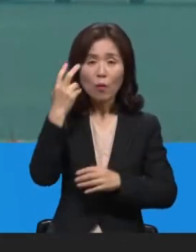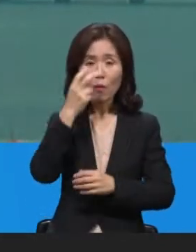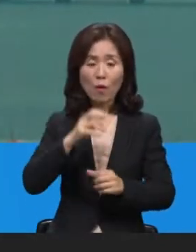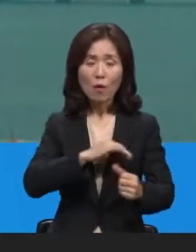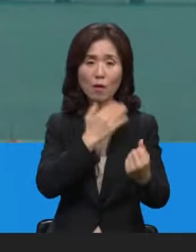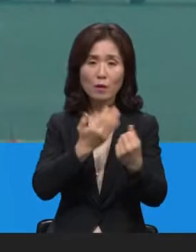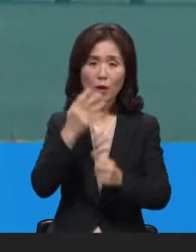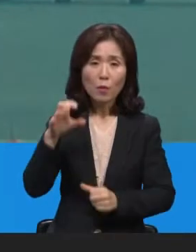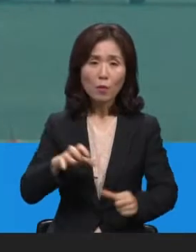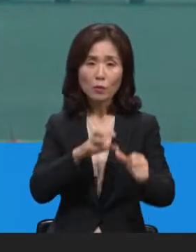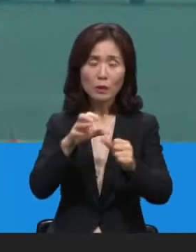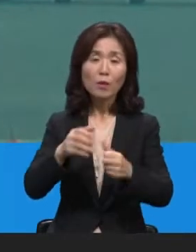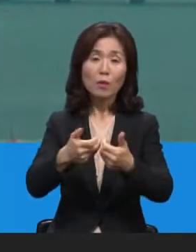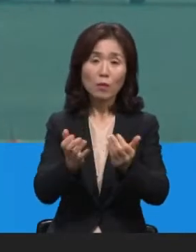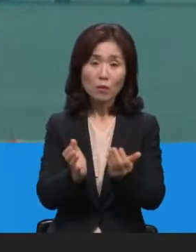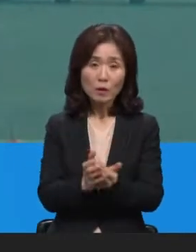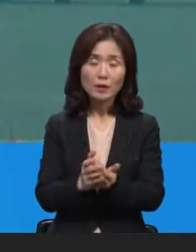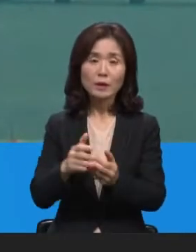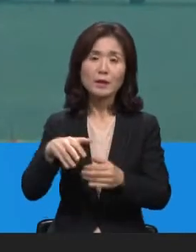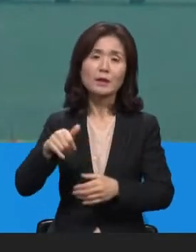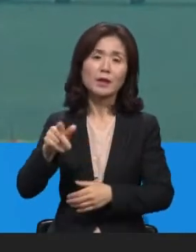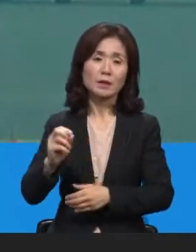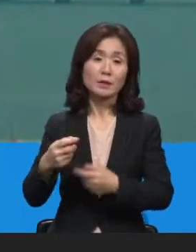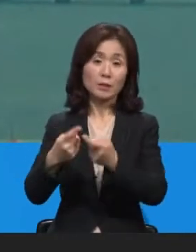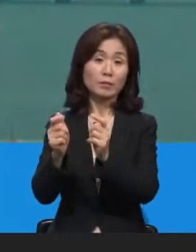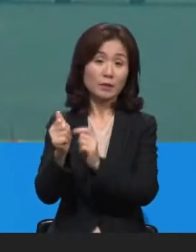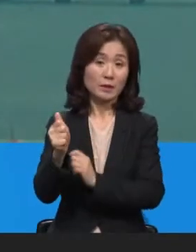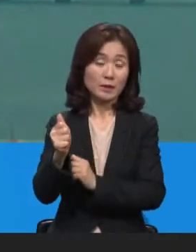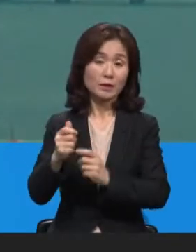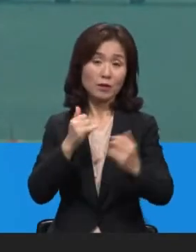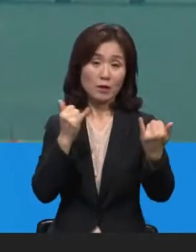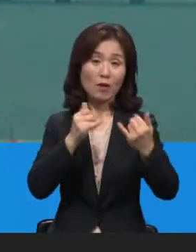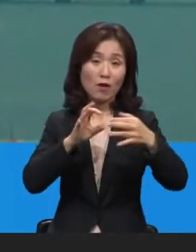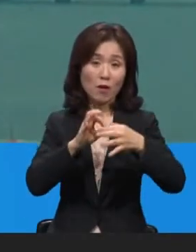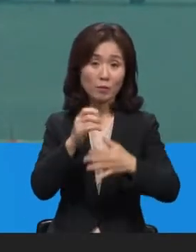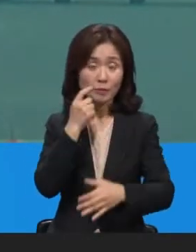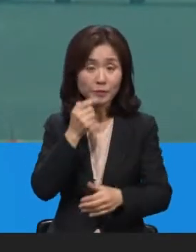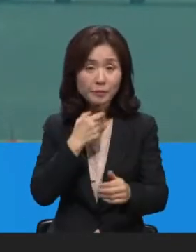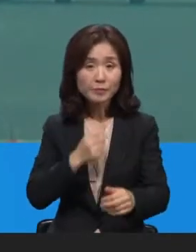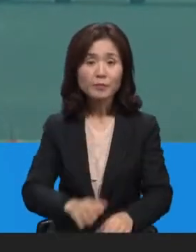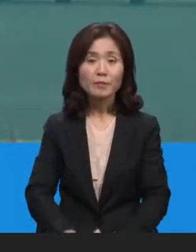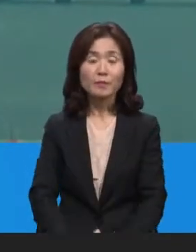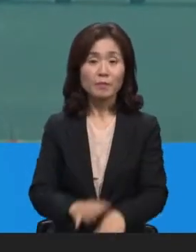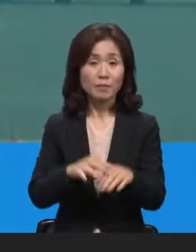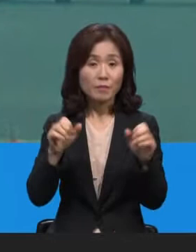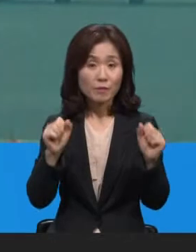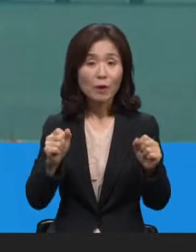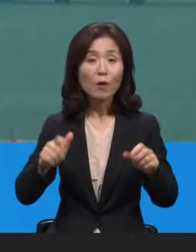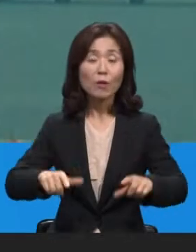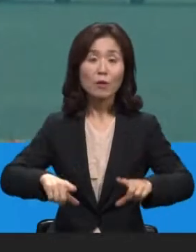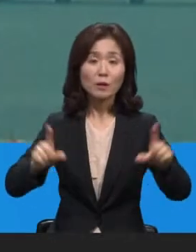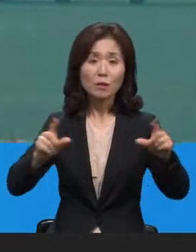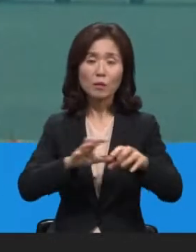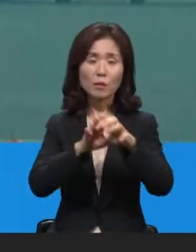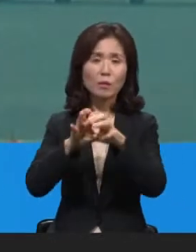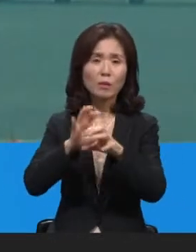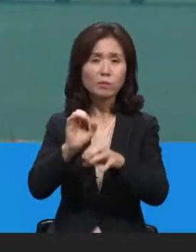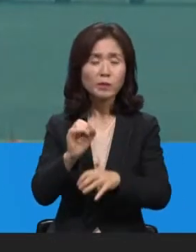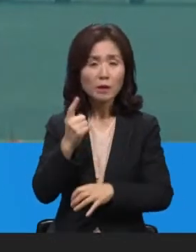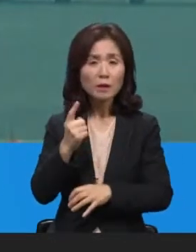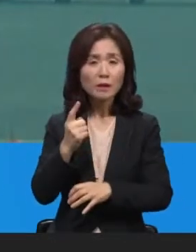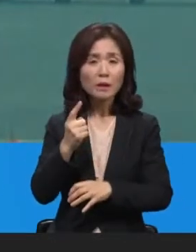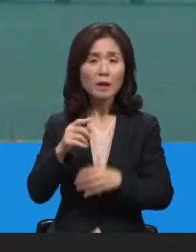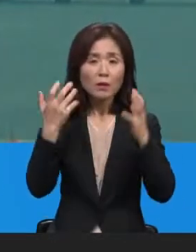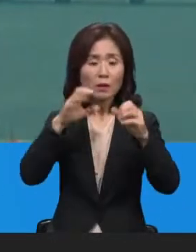아동권리보장원 강동훈 팀장 전화 연결되어 있습니다. 안녕하십니까? 네, 안녕하세요. 네. 자, 올해는 아무래도 코로나19 상황 때문에